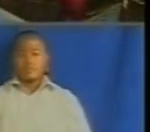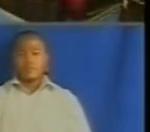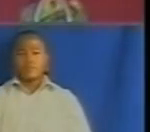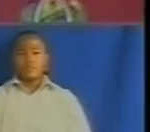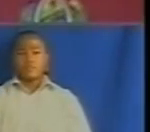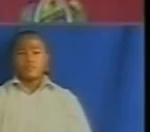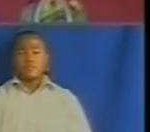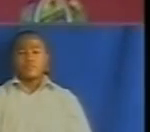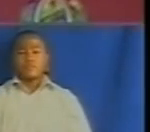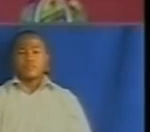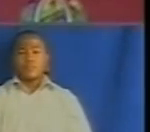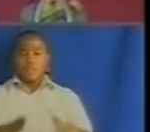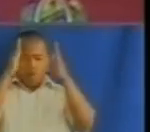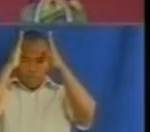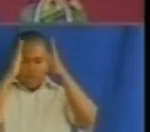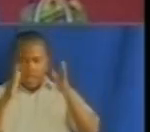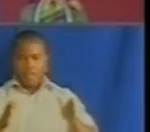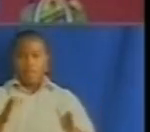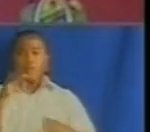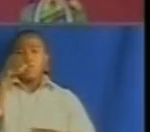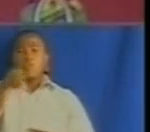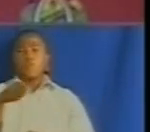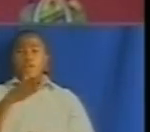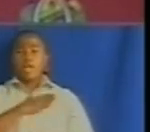Mheshimiwa mwenyekiti, kura yangu ni kura ya siri.